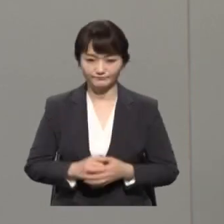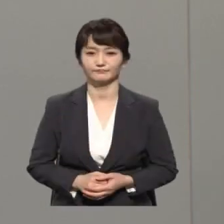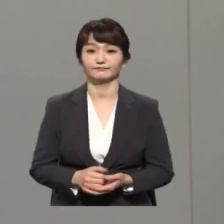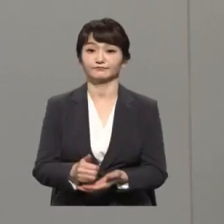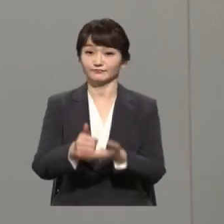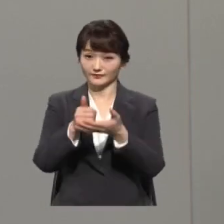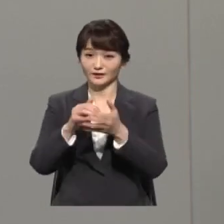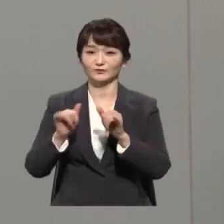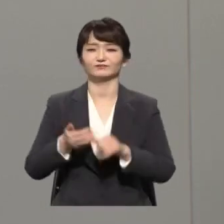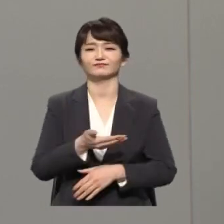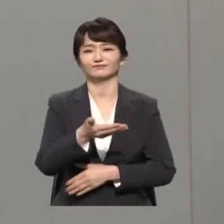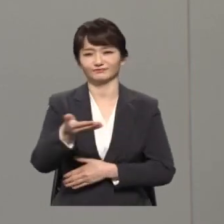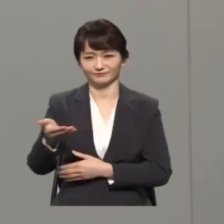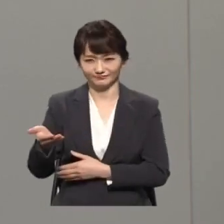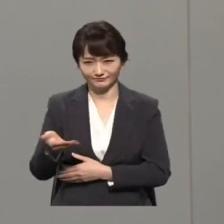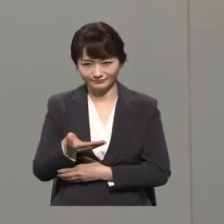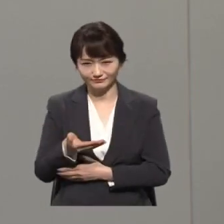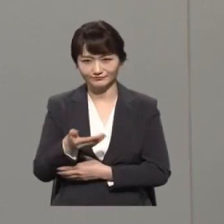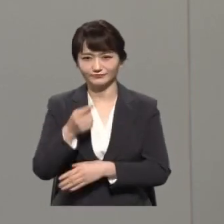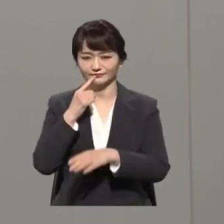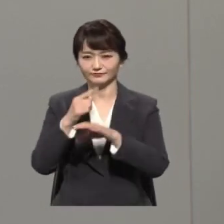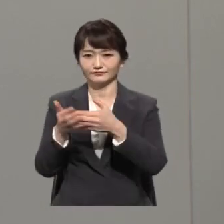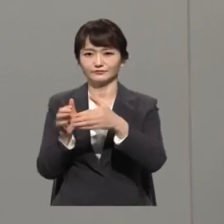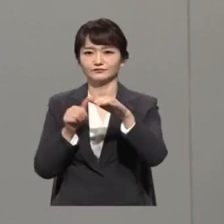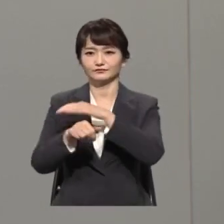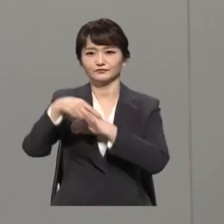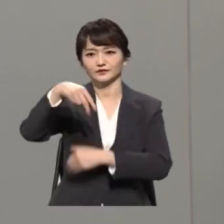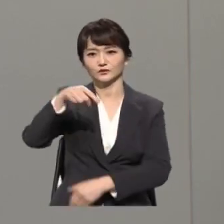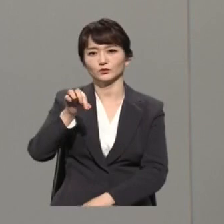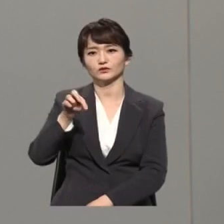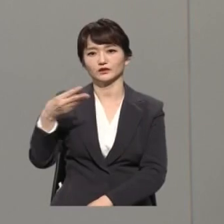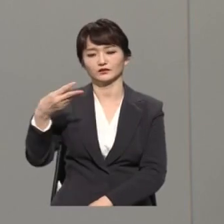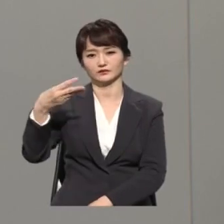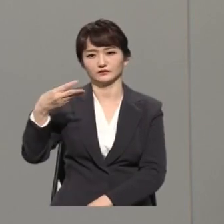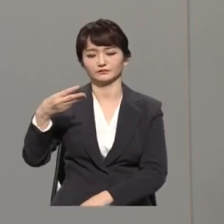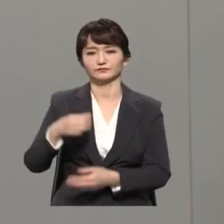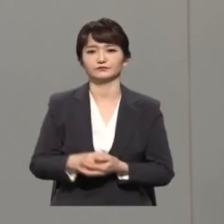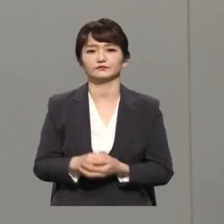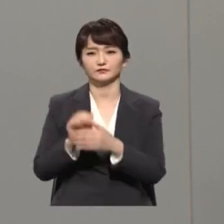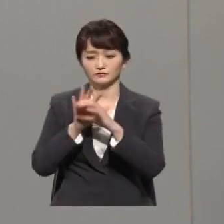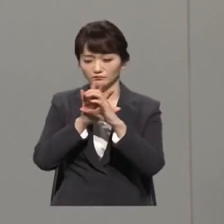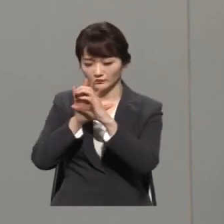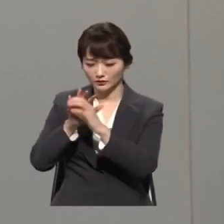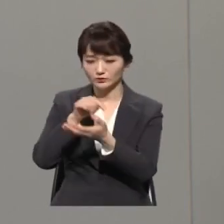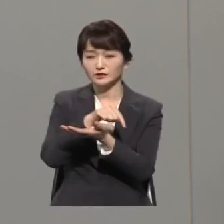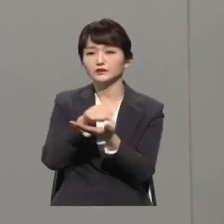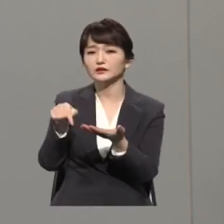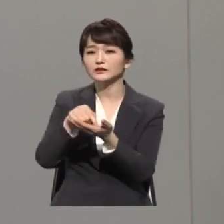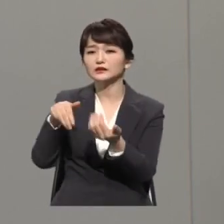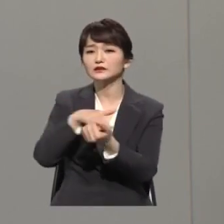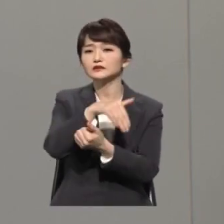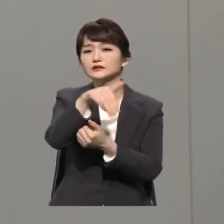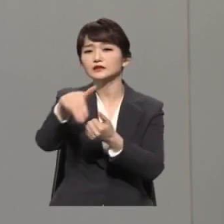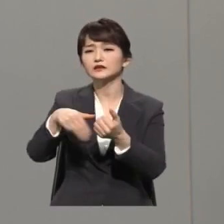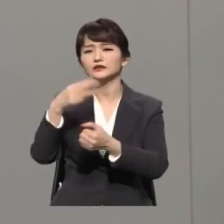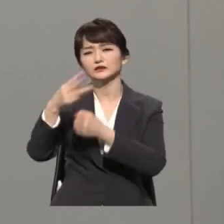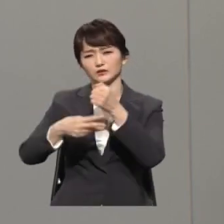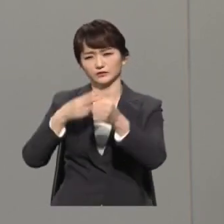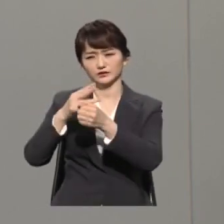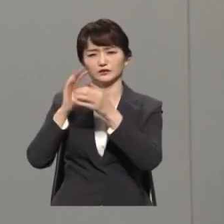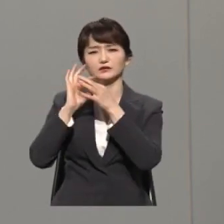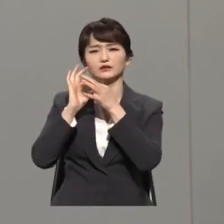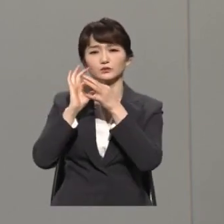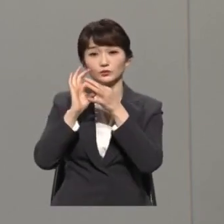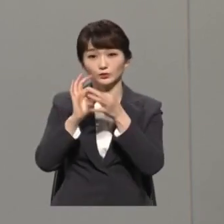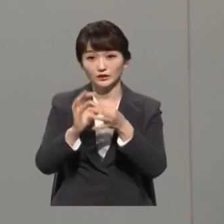존경하는 국민 여러분 안녕하십니까 범이 지방 배표 성령 길입니다 그러나 전한 상황이 삼 년째 지속되고 있습니다